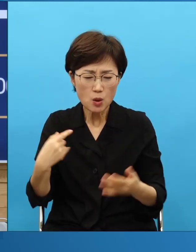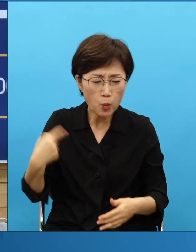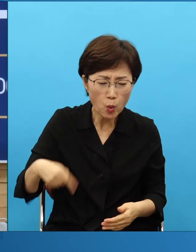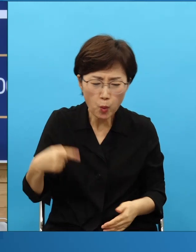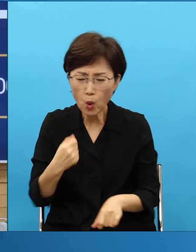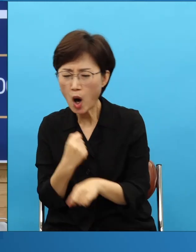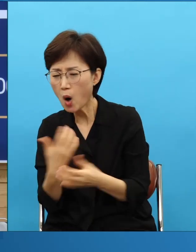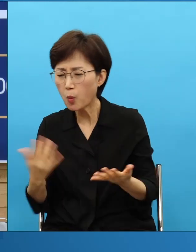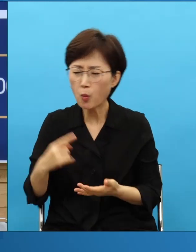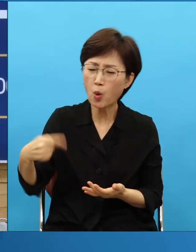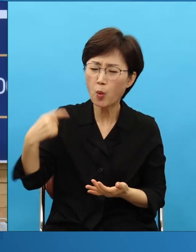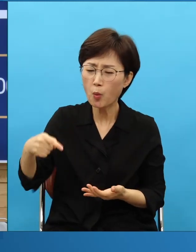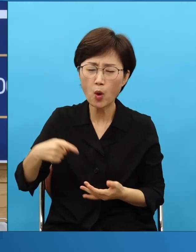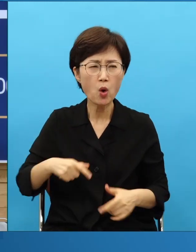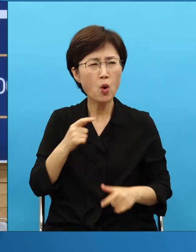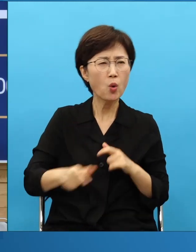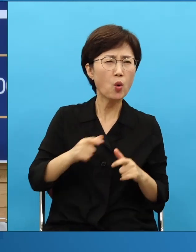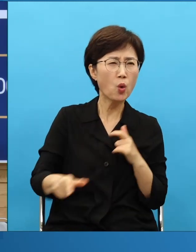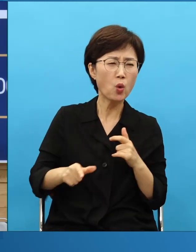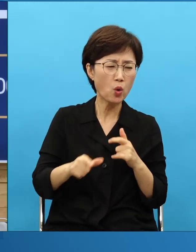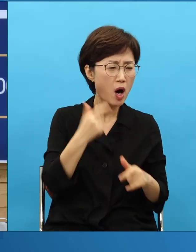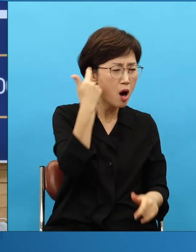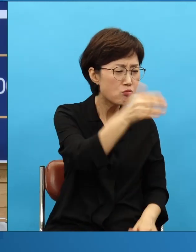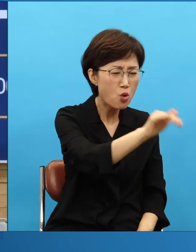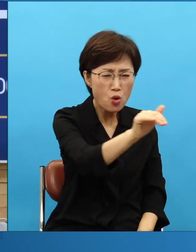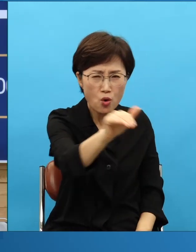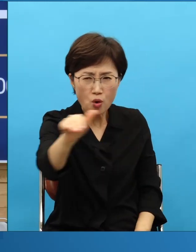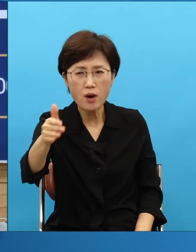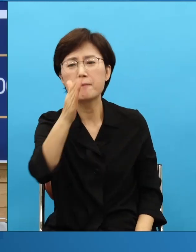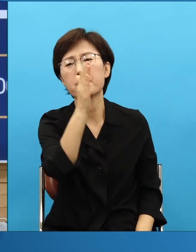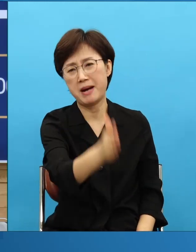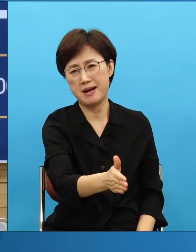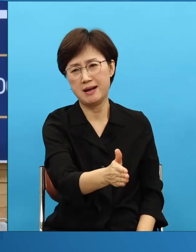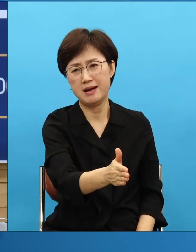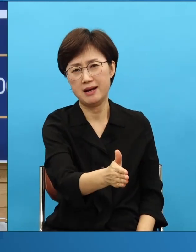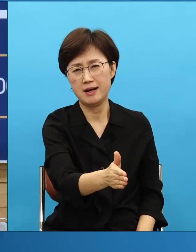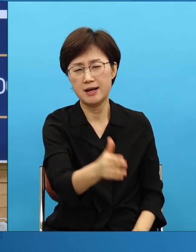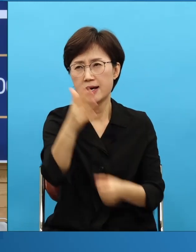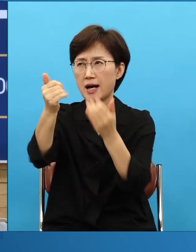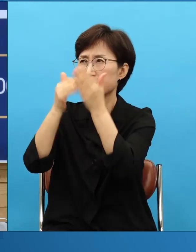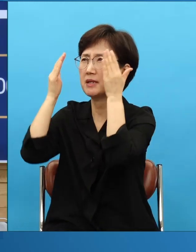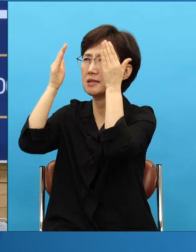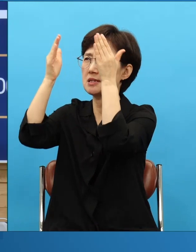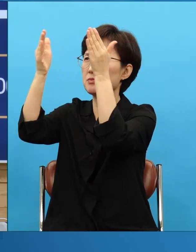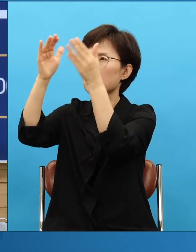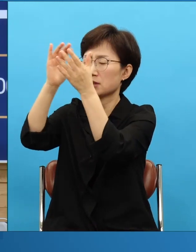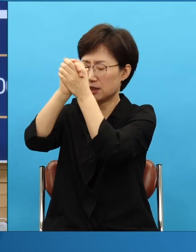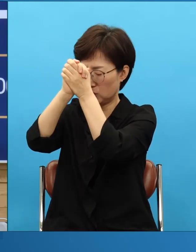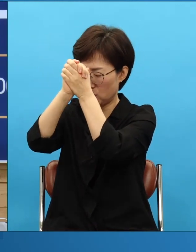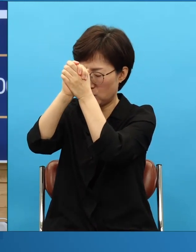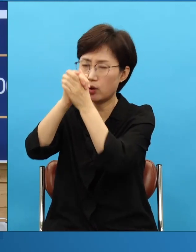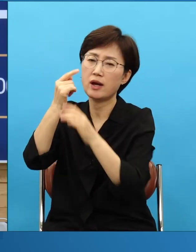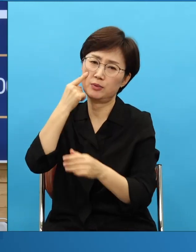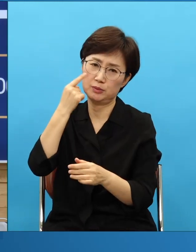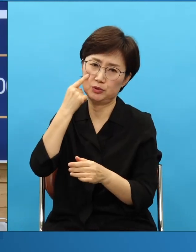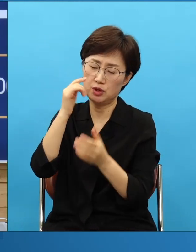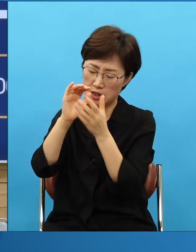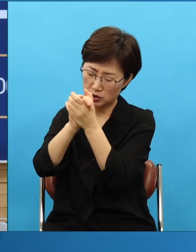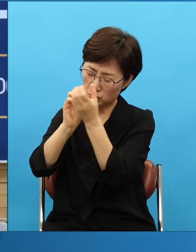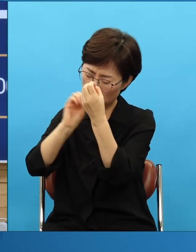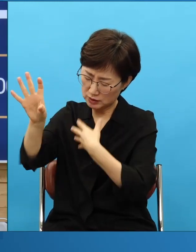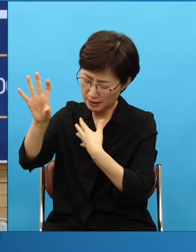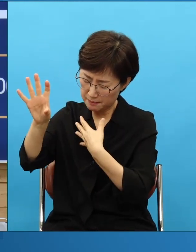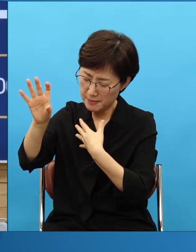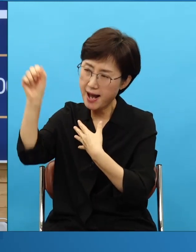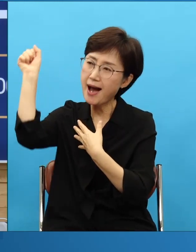기도하세요. 그런 거 묻지 말고. Oh, should I do this or that? No, just pray. Don't ask these questions. 응답 오면 확실할 거 아닙니까? 미션이 확실해야 돼요. And no, when these